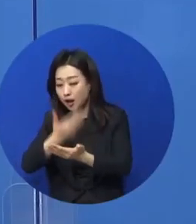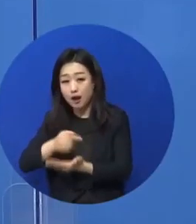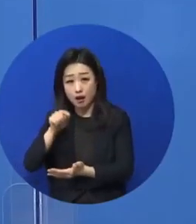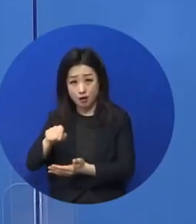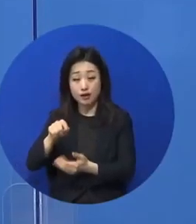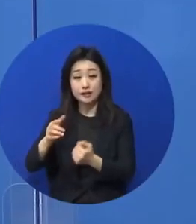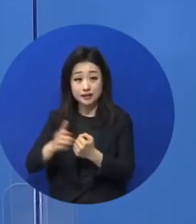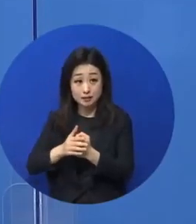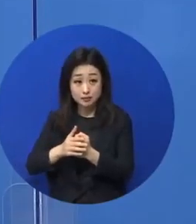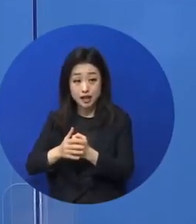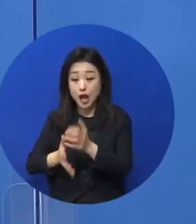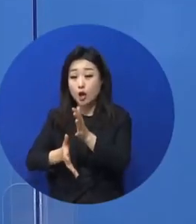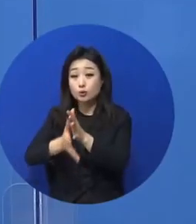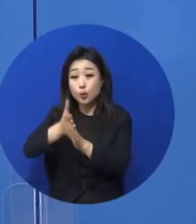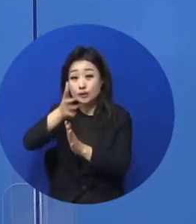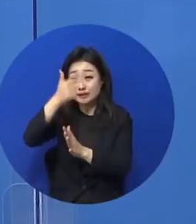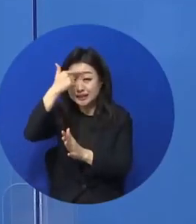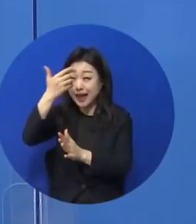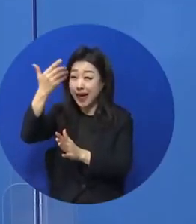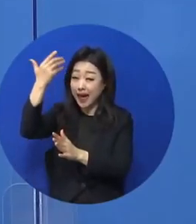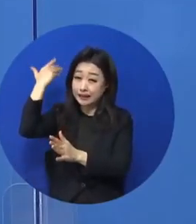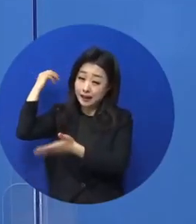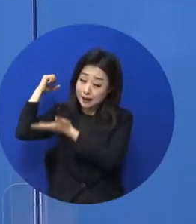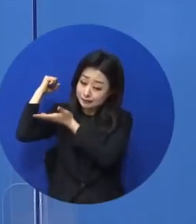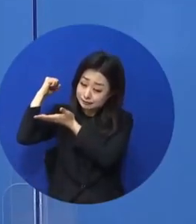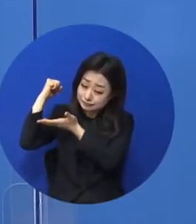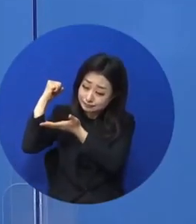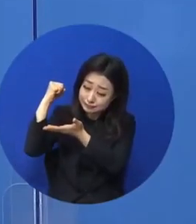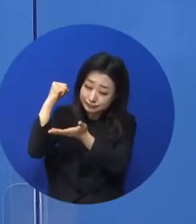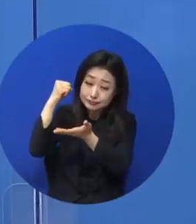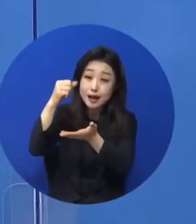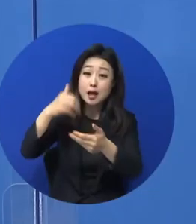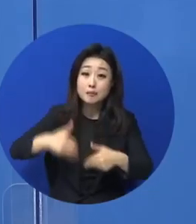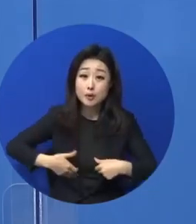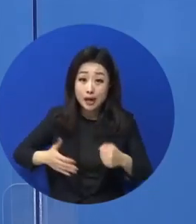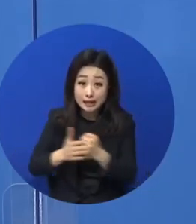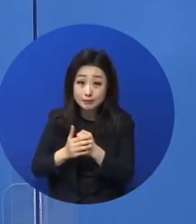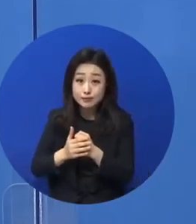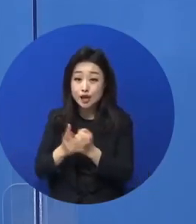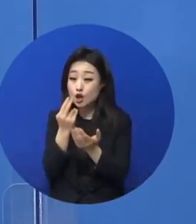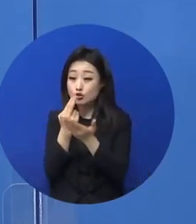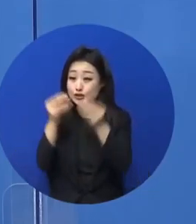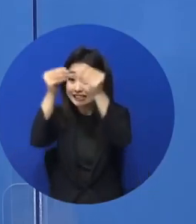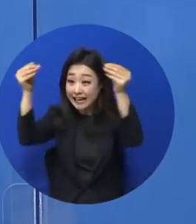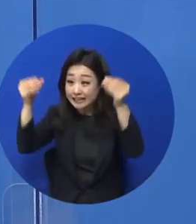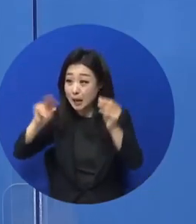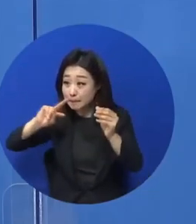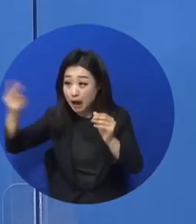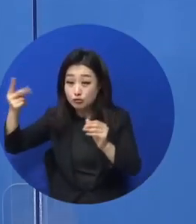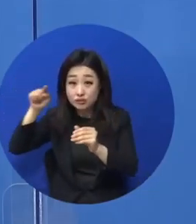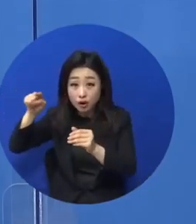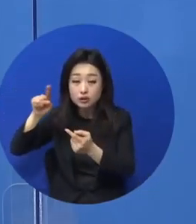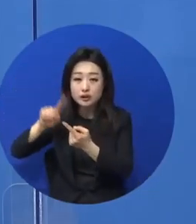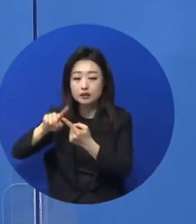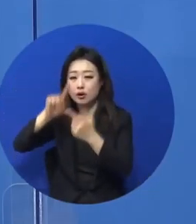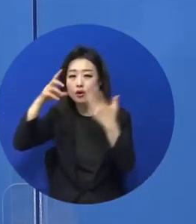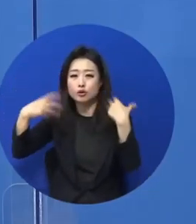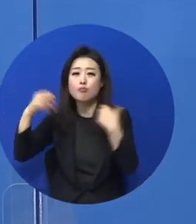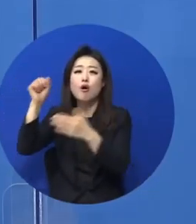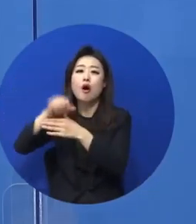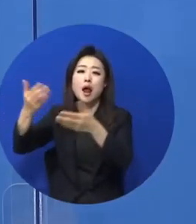것이고 시민들의 자부심을 높이는 것이라고 하는 철학이 분명했기 때문에 그런 정책이 가능한 것이라고 생각이 들거든요. 저는 이런